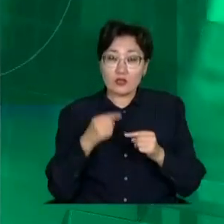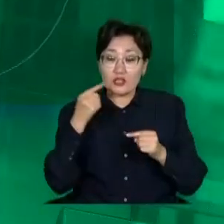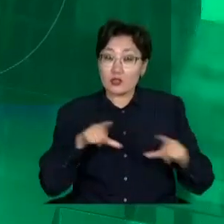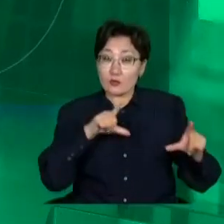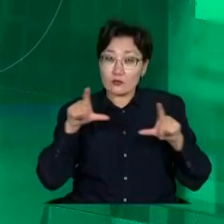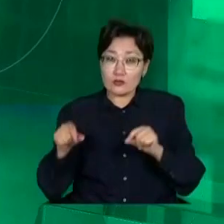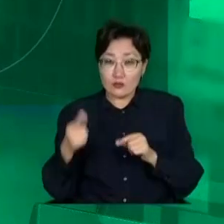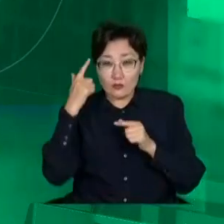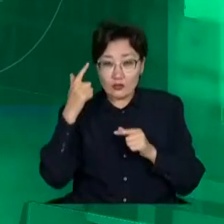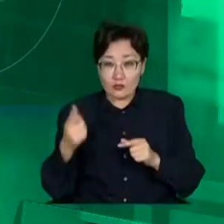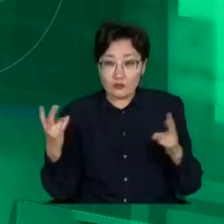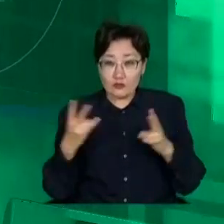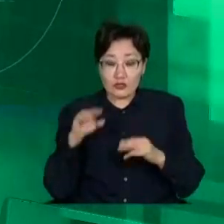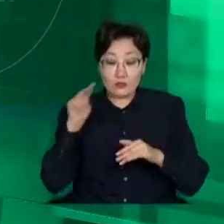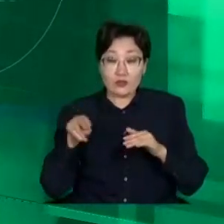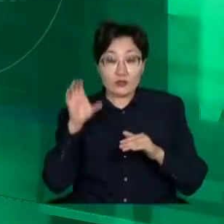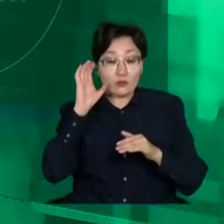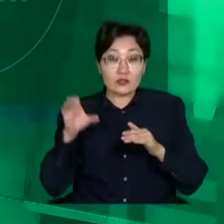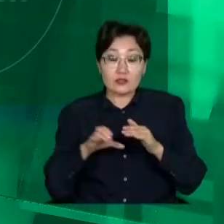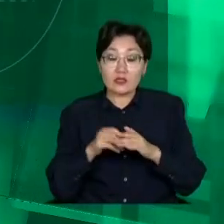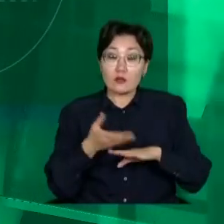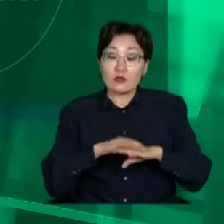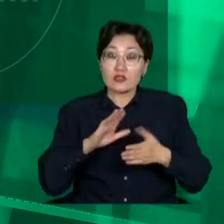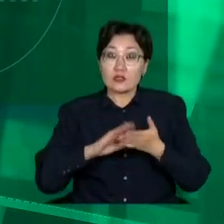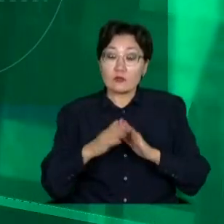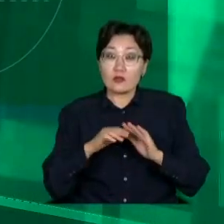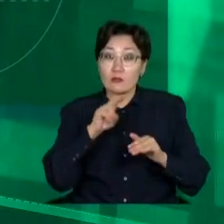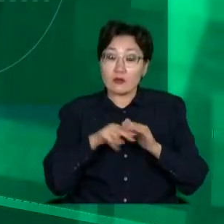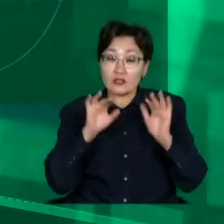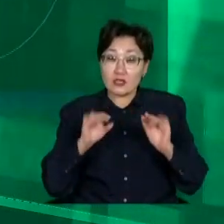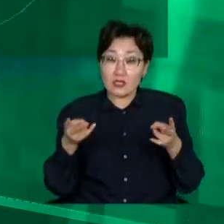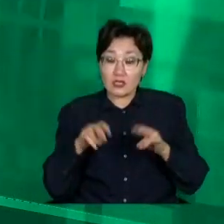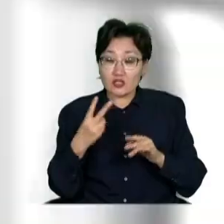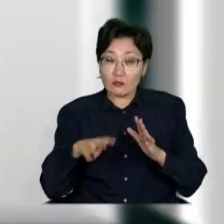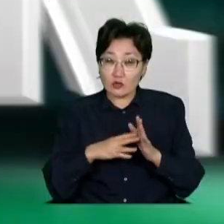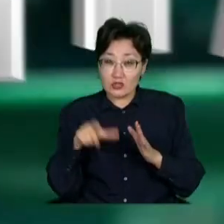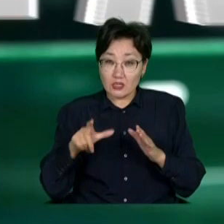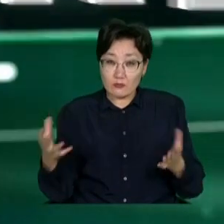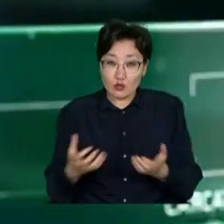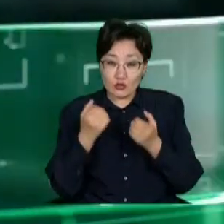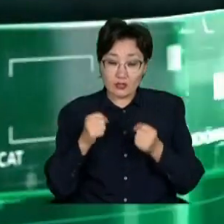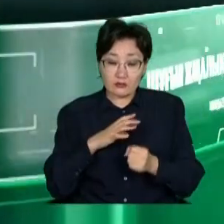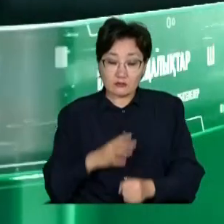шықсаңыз, ескертуді ұмытпаңыз. Төтеншеліктер қар құрсауында қалған 29 адамды құтқарды.